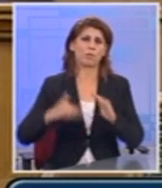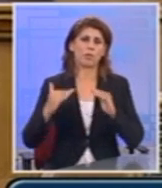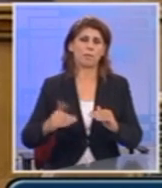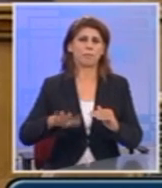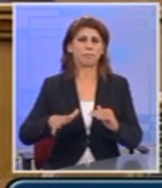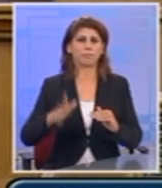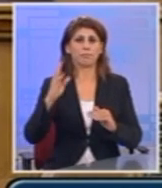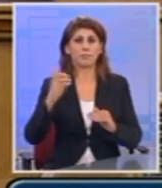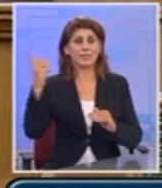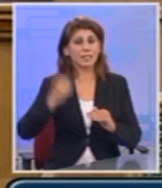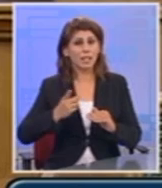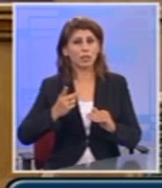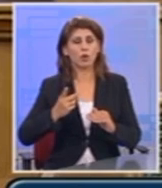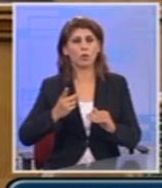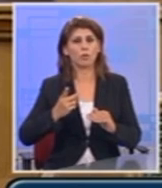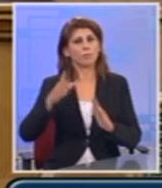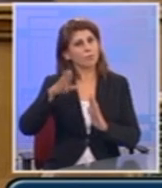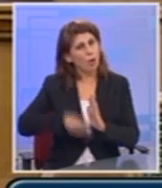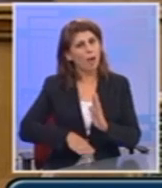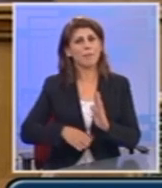σχεδόν 40%